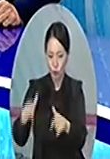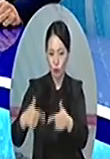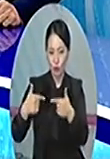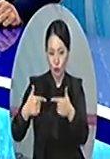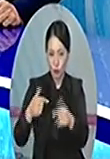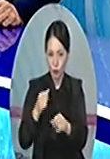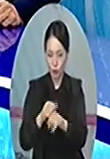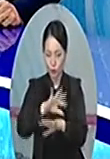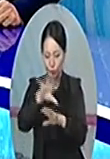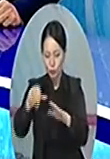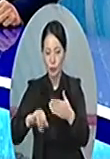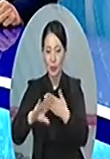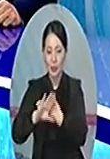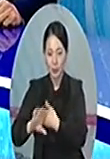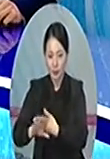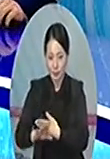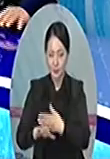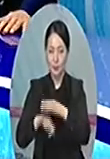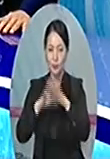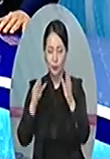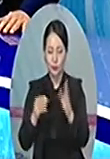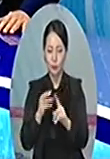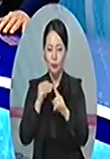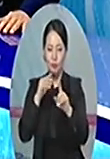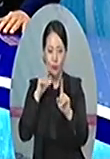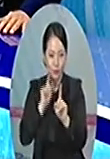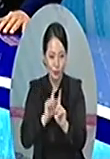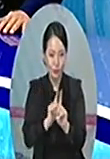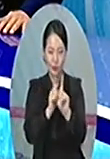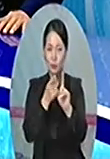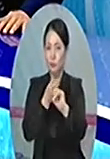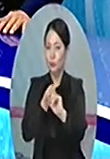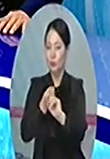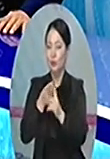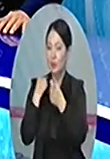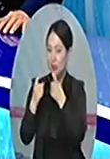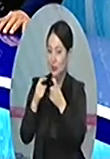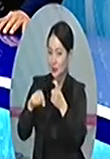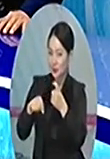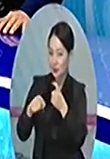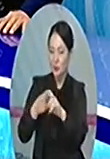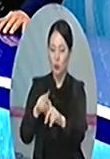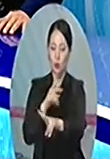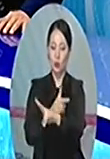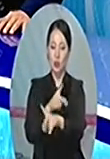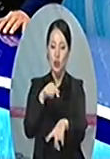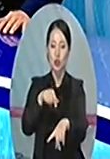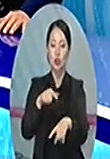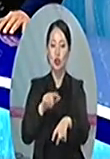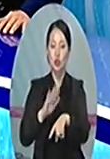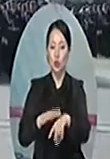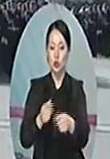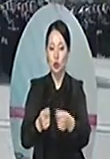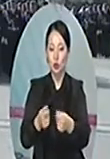олон нийтийн аюулгүй байдлыг хангах үндсэн чигүүргээ хэрэгжүүлэхтэй холбогдох харилцааг хуулиар зохицуулсан байна.